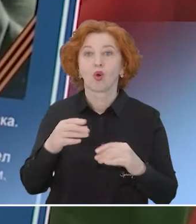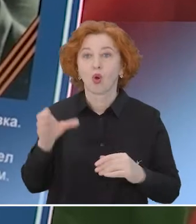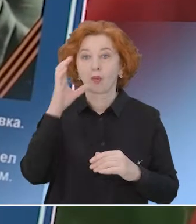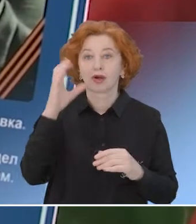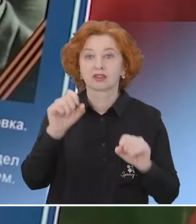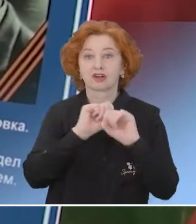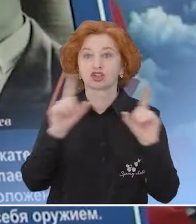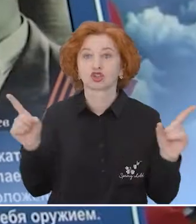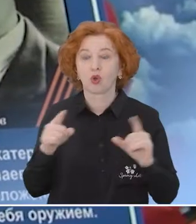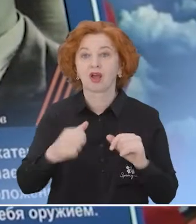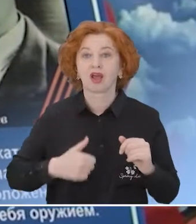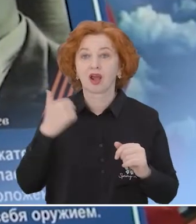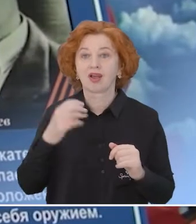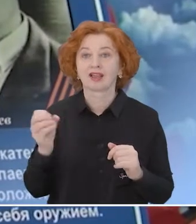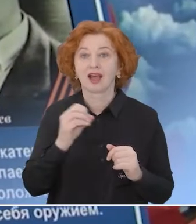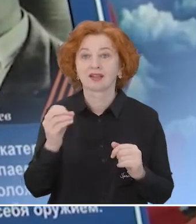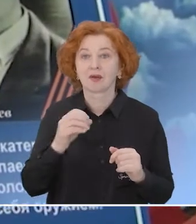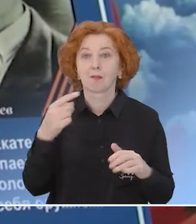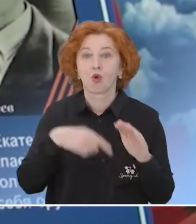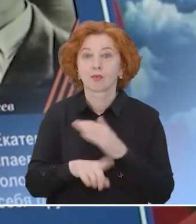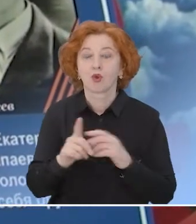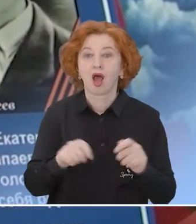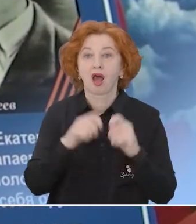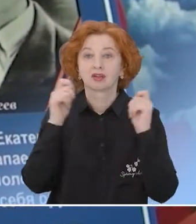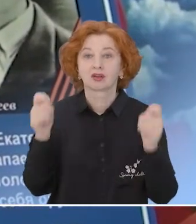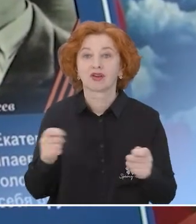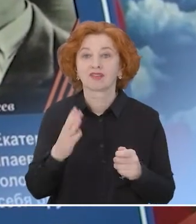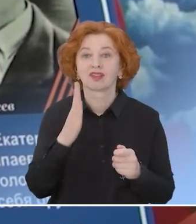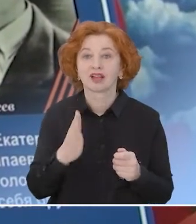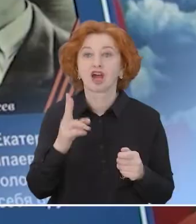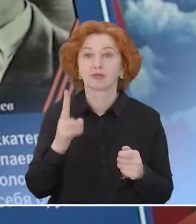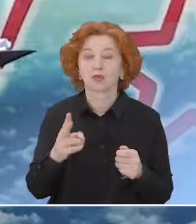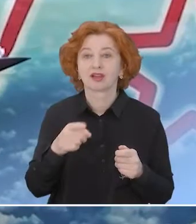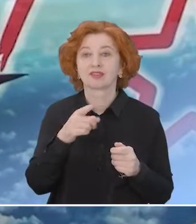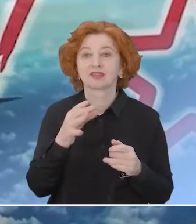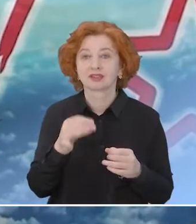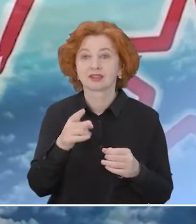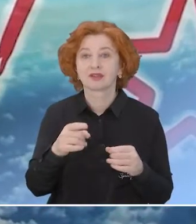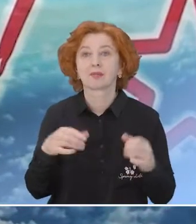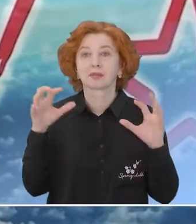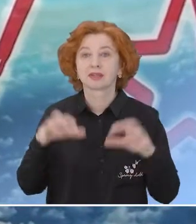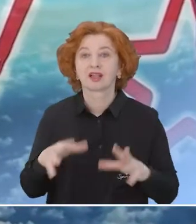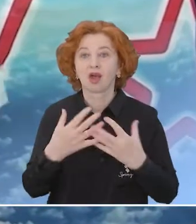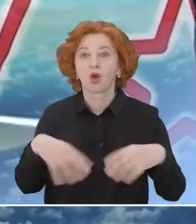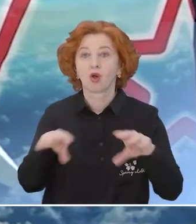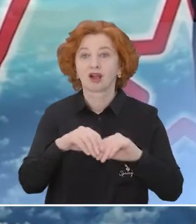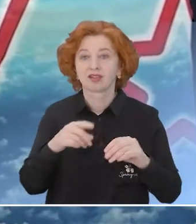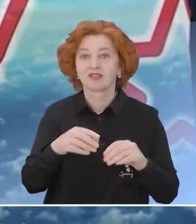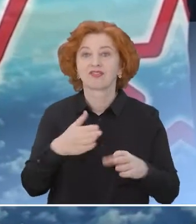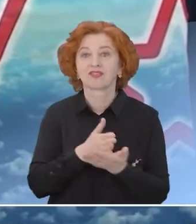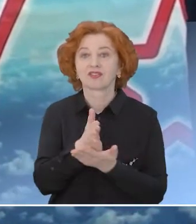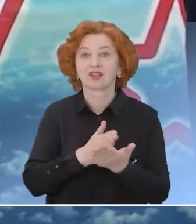средней общеобразовательной школы имени героев Екатериновского подполья открыли Виталий Ташпулатов, выпускник школы, председатель